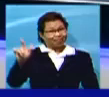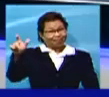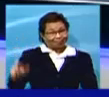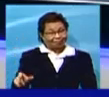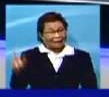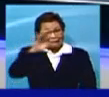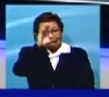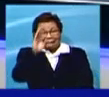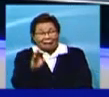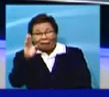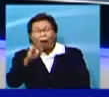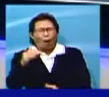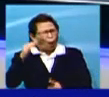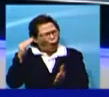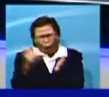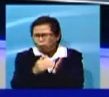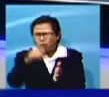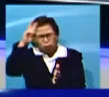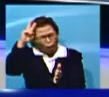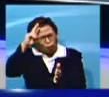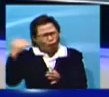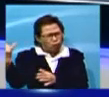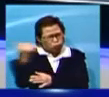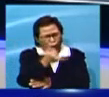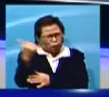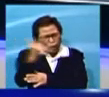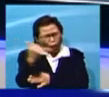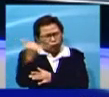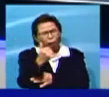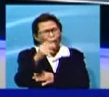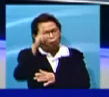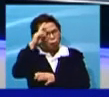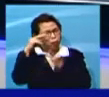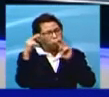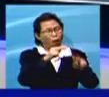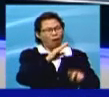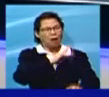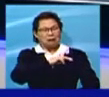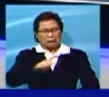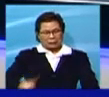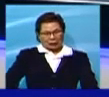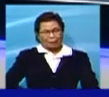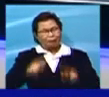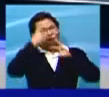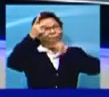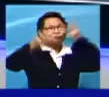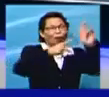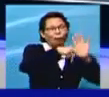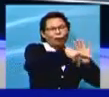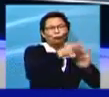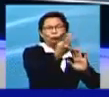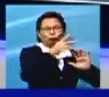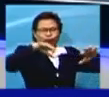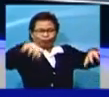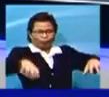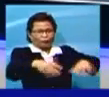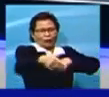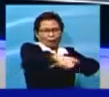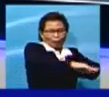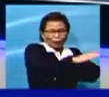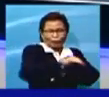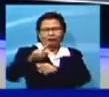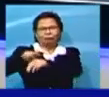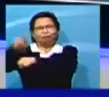tidak pernah melepaskan peluang setiap kali 5 diadakan. Baginda berkenan melawat pameran di kedua-dua segmen, maritim dan